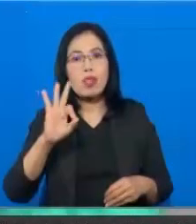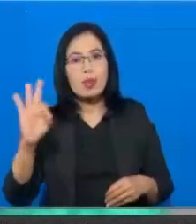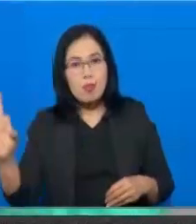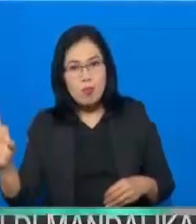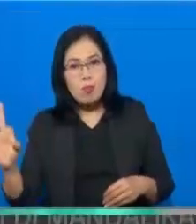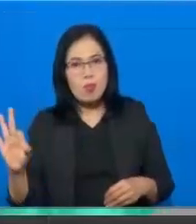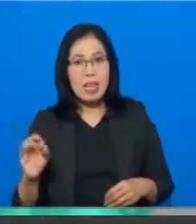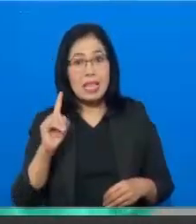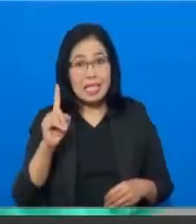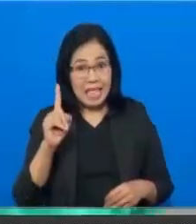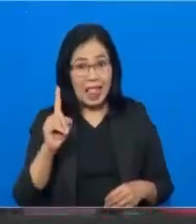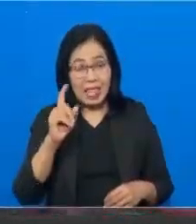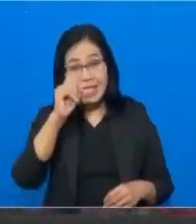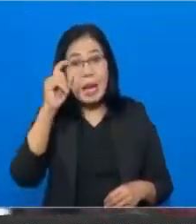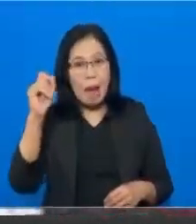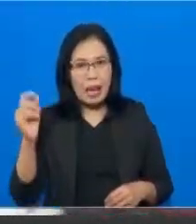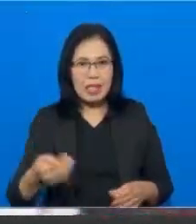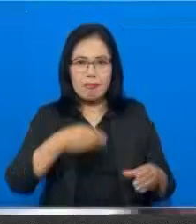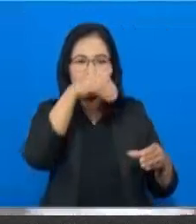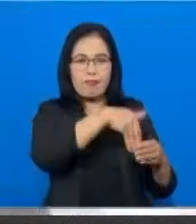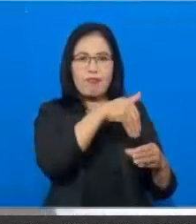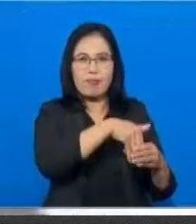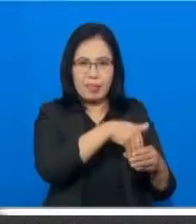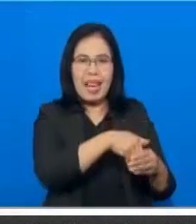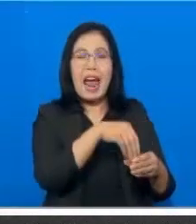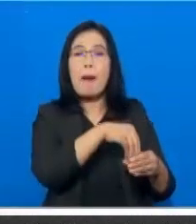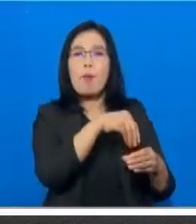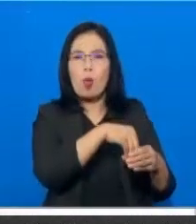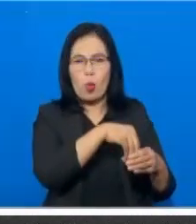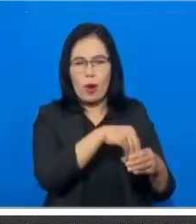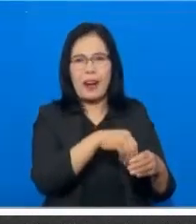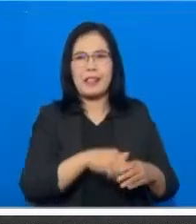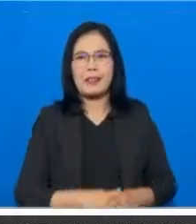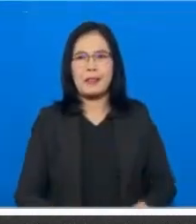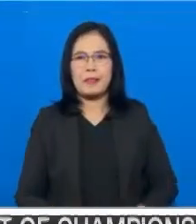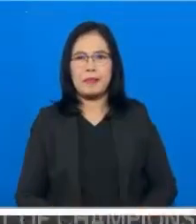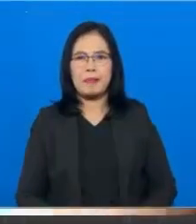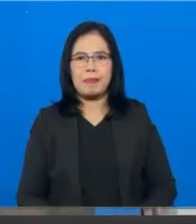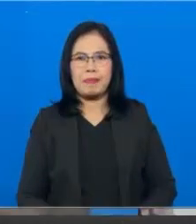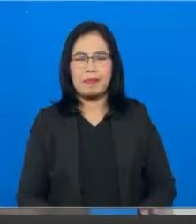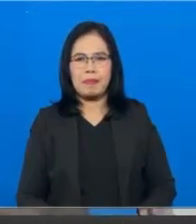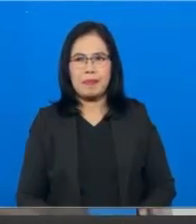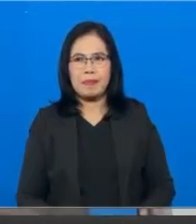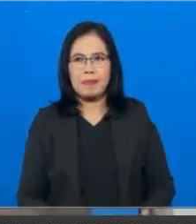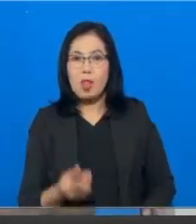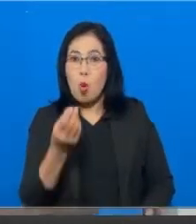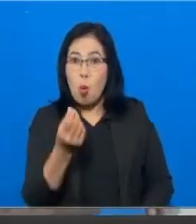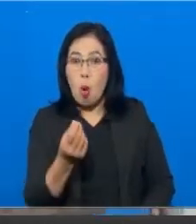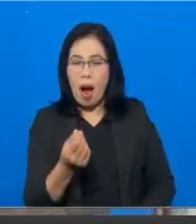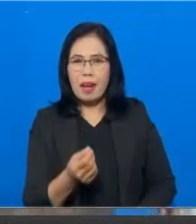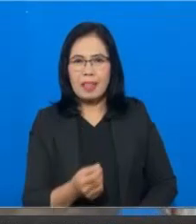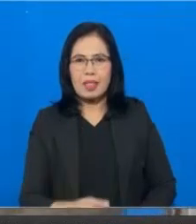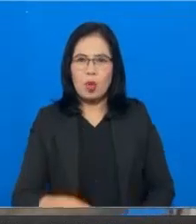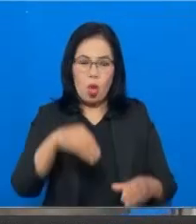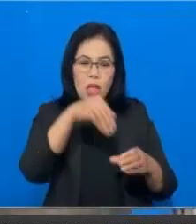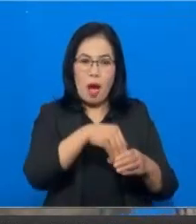jasa memandu kendaraan untuk parkir di Komplek Ruko di Jalan Gus Dur, Jombang. Uang tersebut kemudian ia